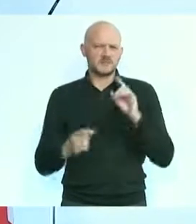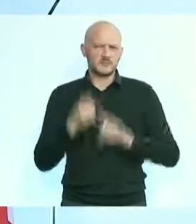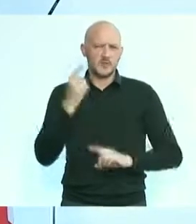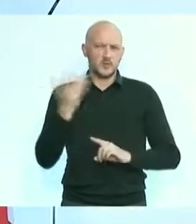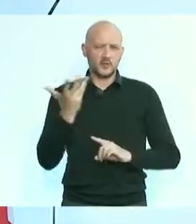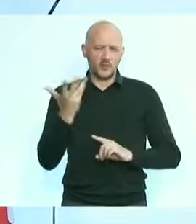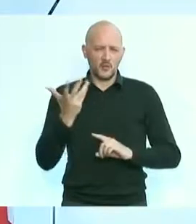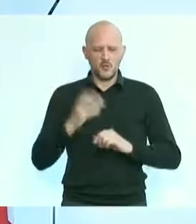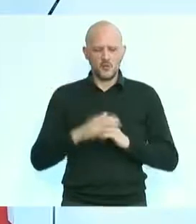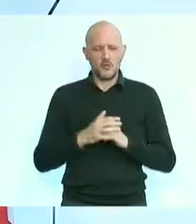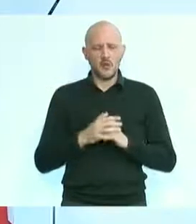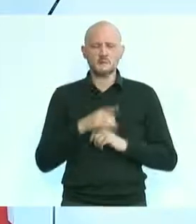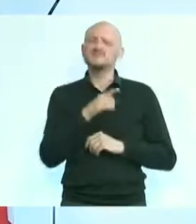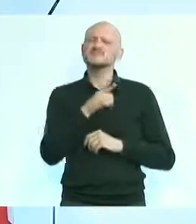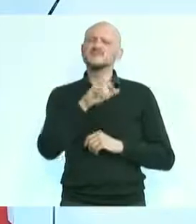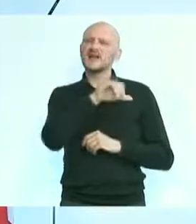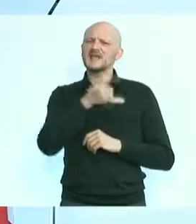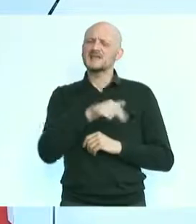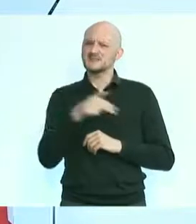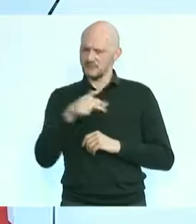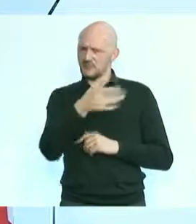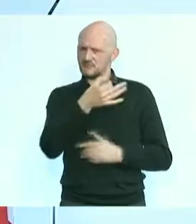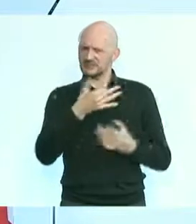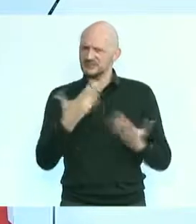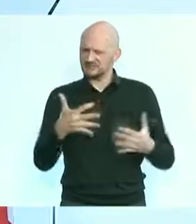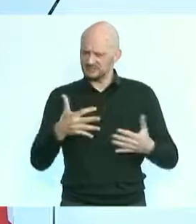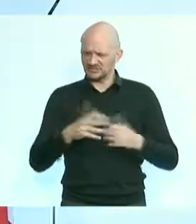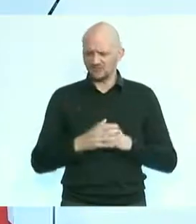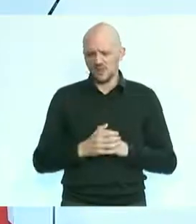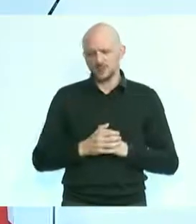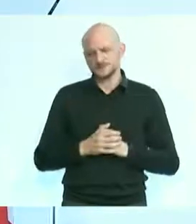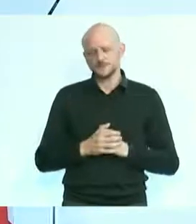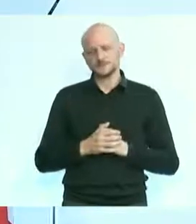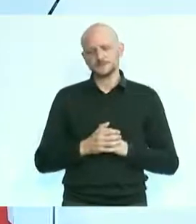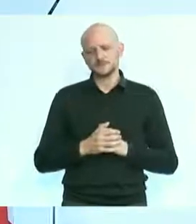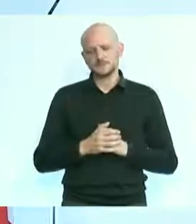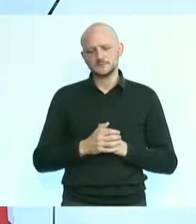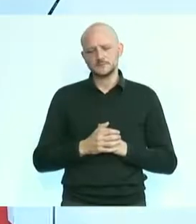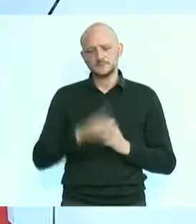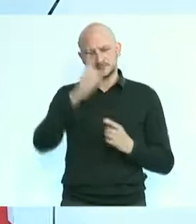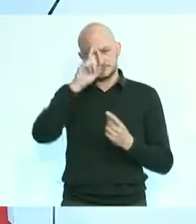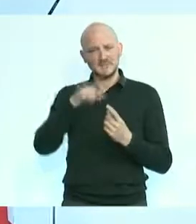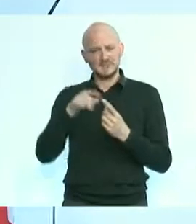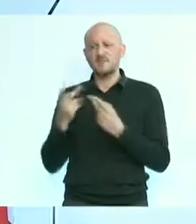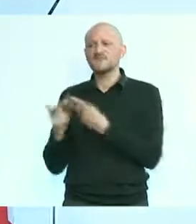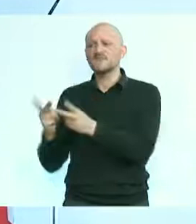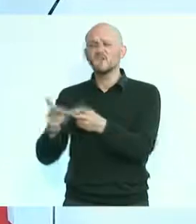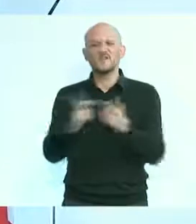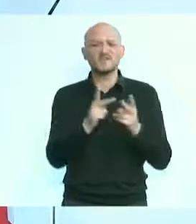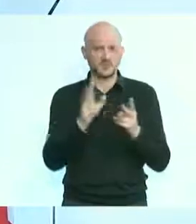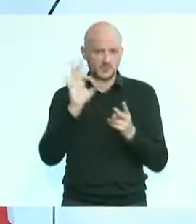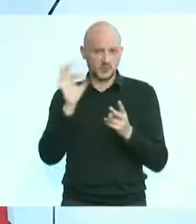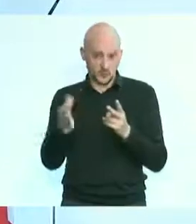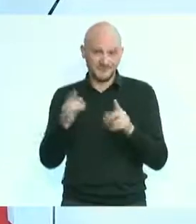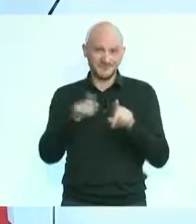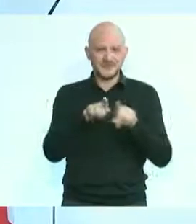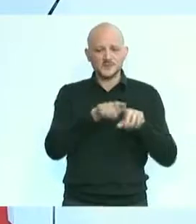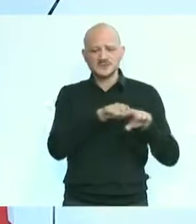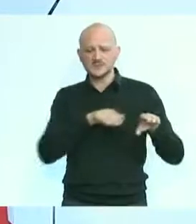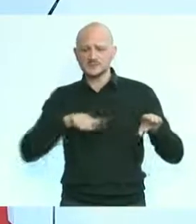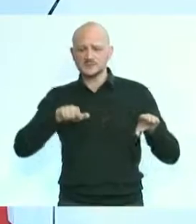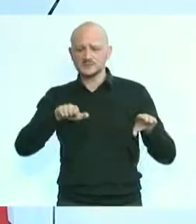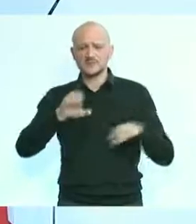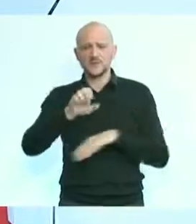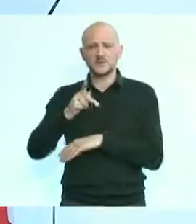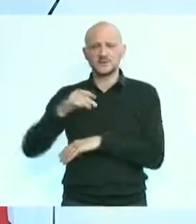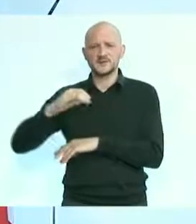donc Yann l'a évoqué par rapport à l'enjeu des collectivités locales, mais aussi des commissions communales d'accessibilité qui sont,